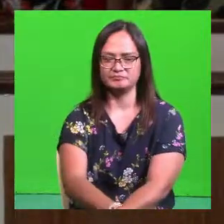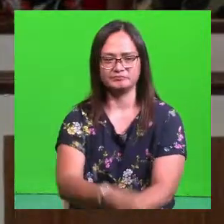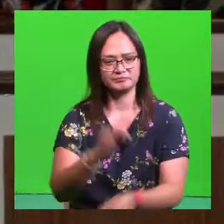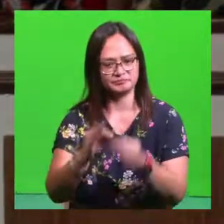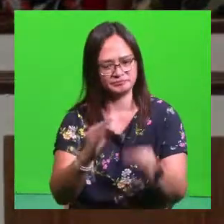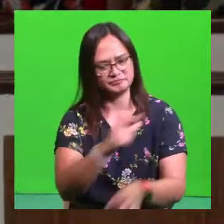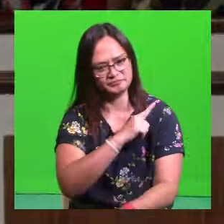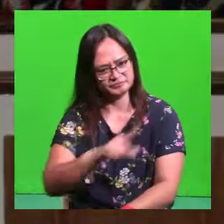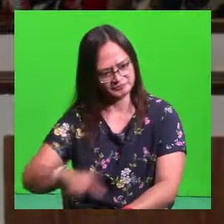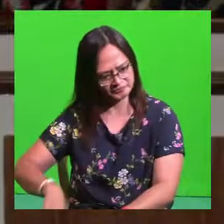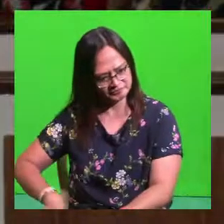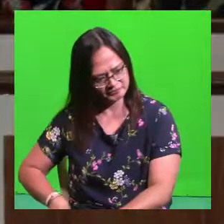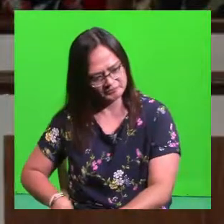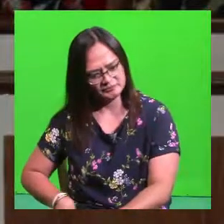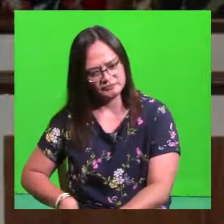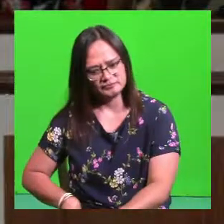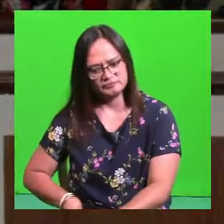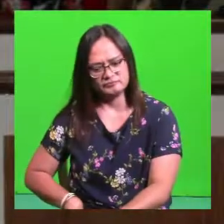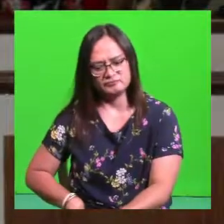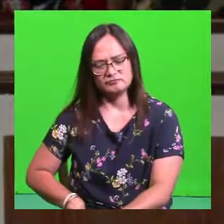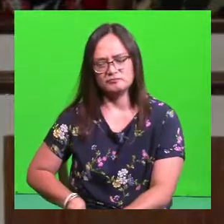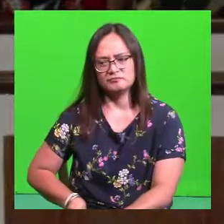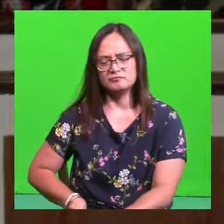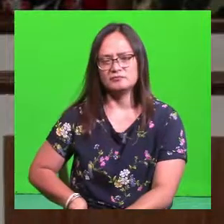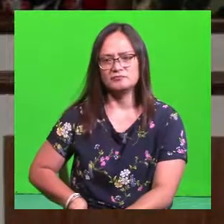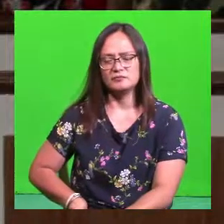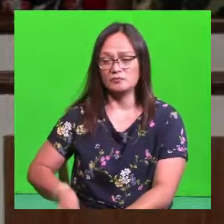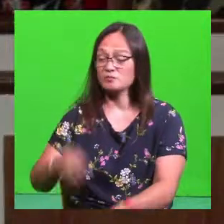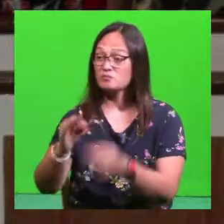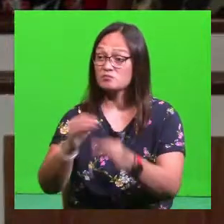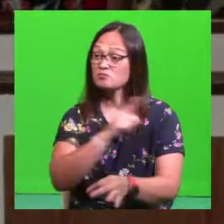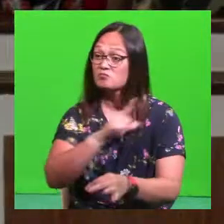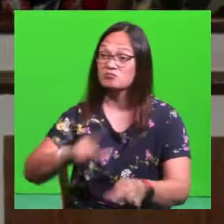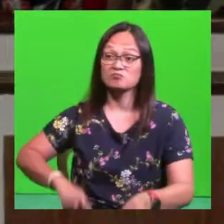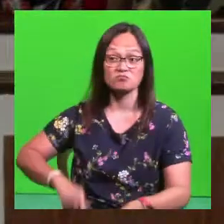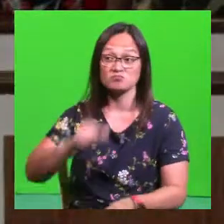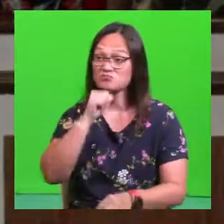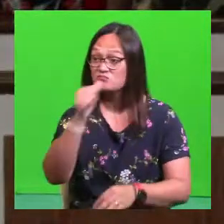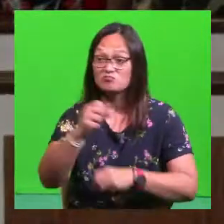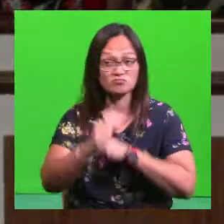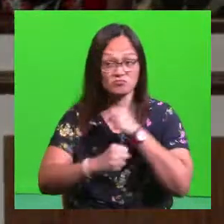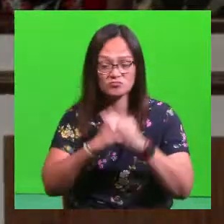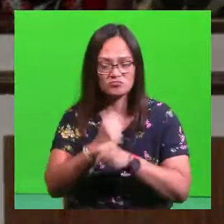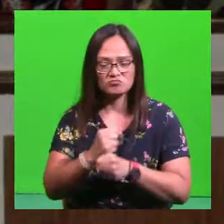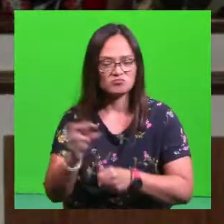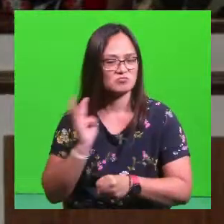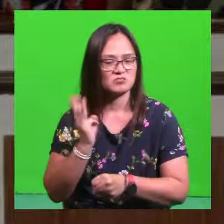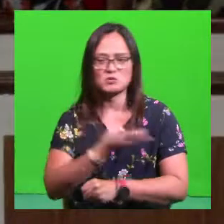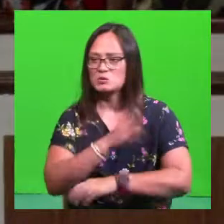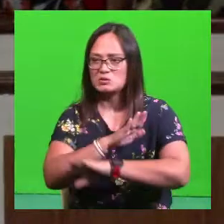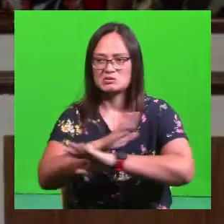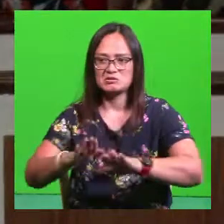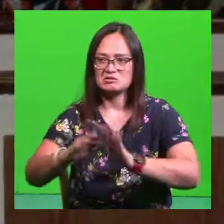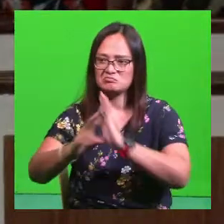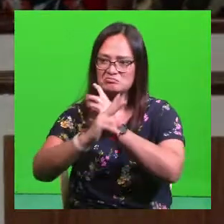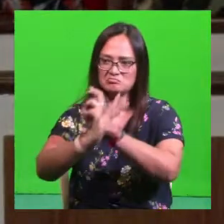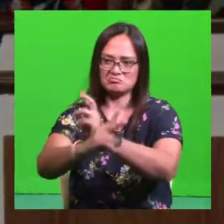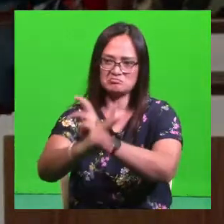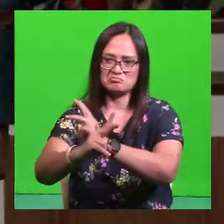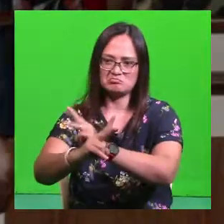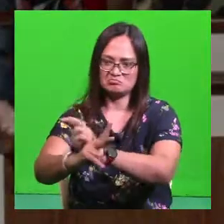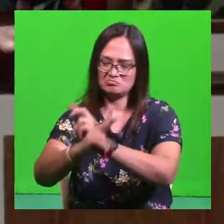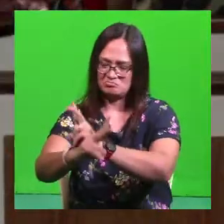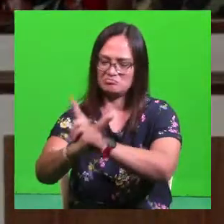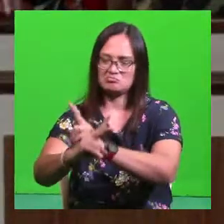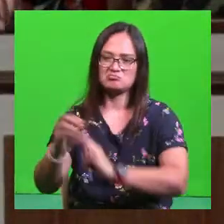through sufferings, we cannot arm ourselves likewise. But since He went